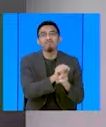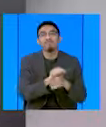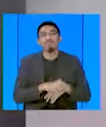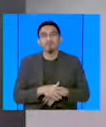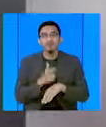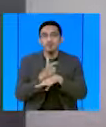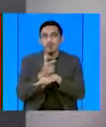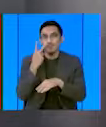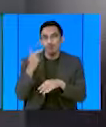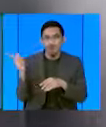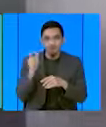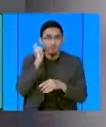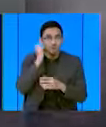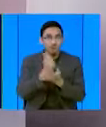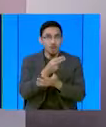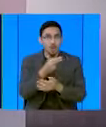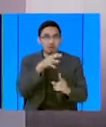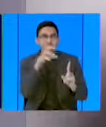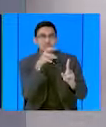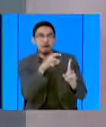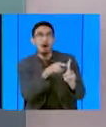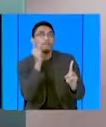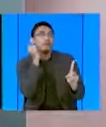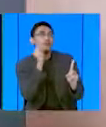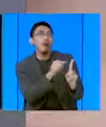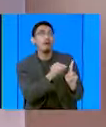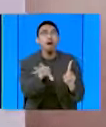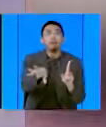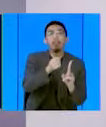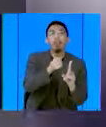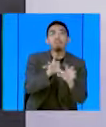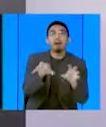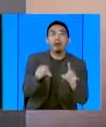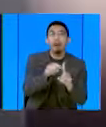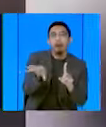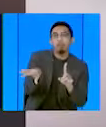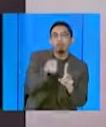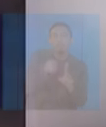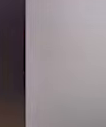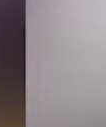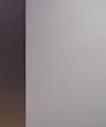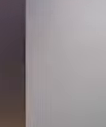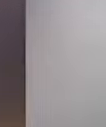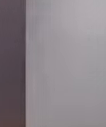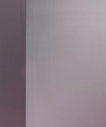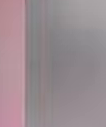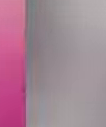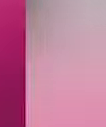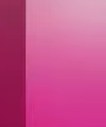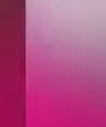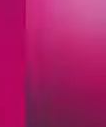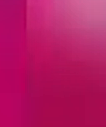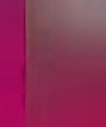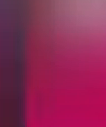Terekam video amatir, wanita asal Indonesia marah-marah kepada seorang wanita yang diduga mengambil beberapa barang miliknya saat berlibur di Italia. Untungnya dengan